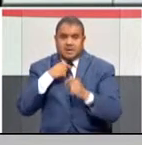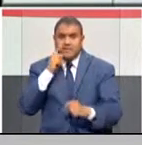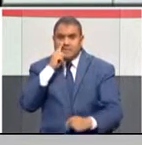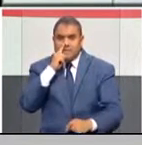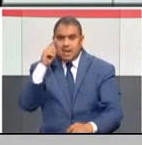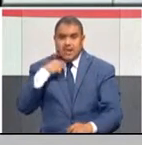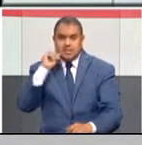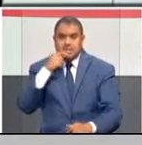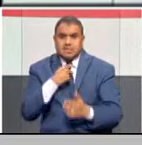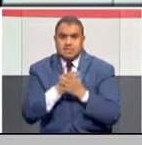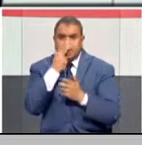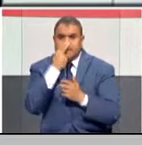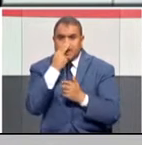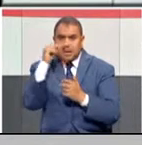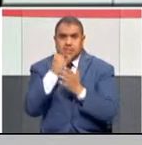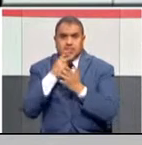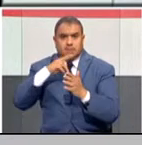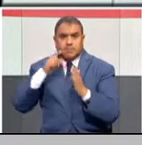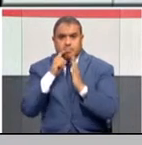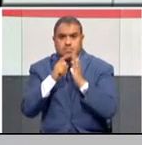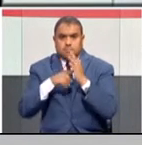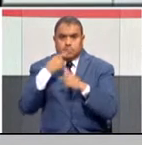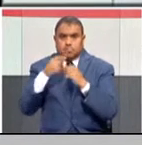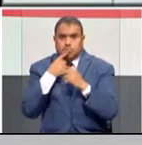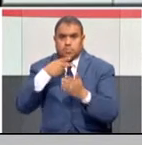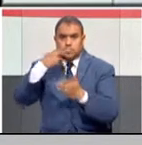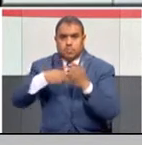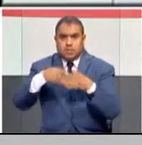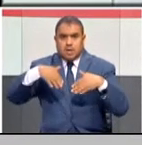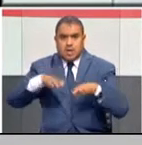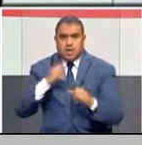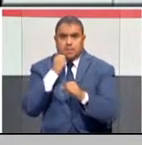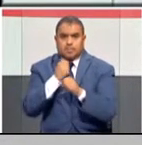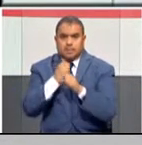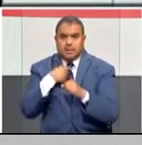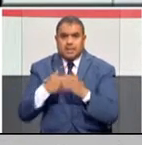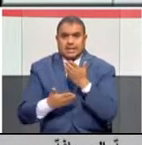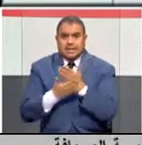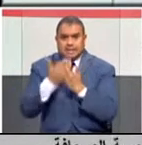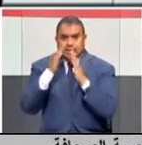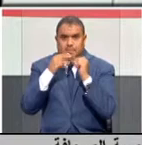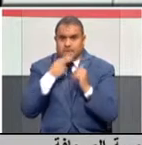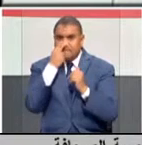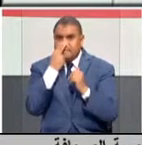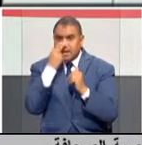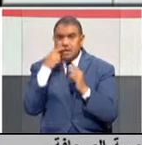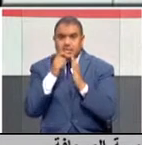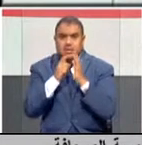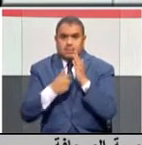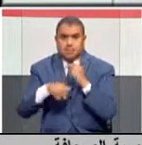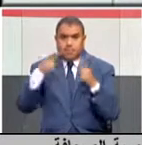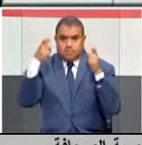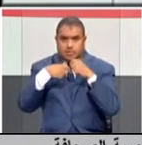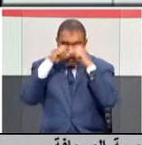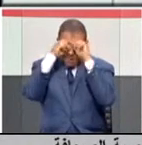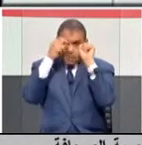سفيرة فنلندا بالقاهرة شهد حفل تدشين مجلس الأعمال المصري الفنلندي الجديد الذي عقد بمقر